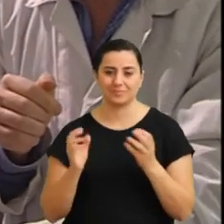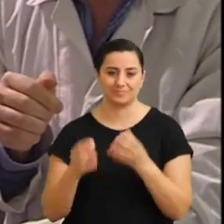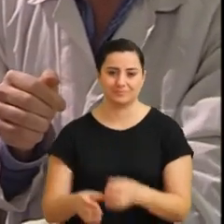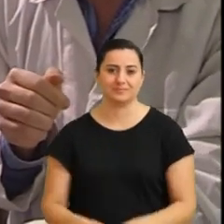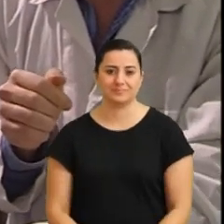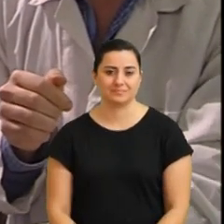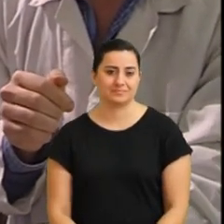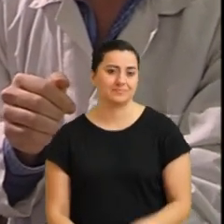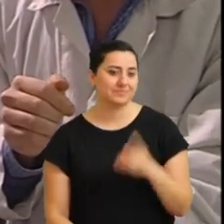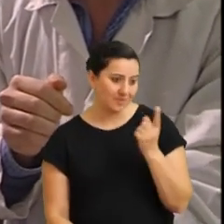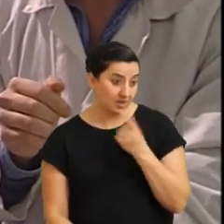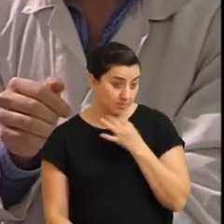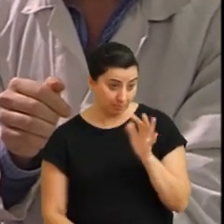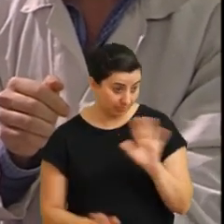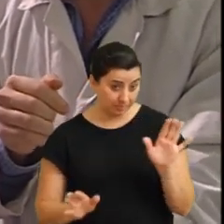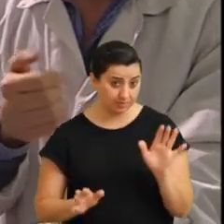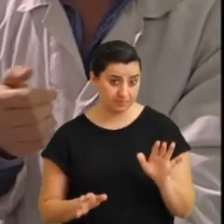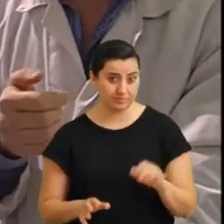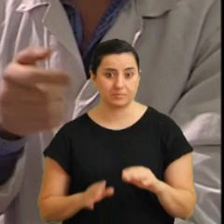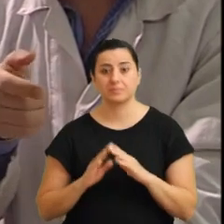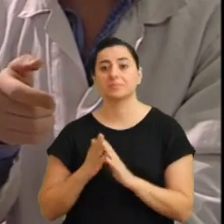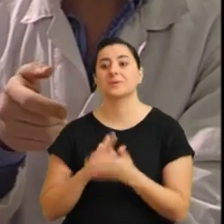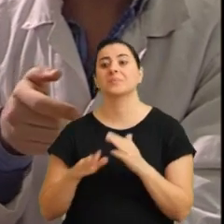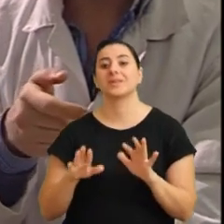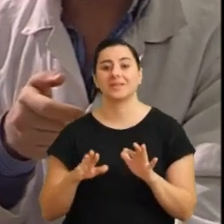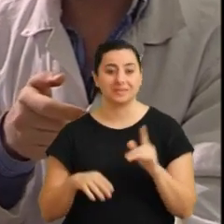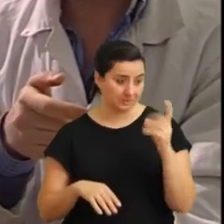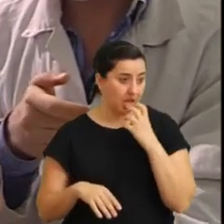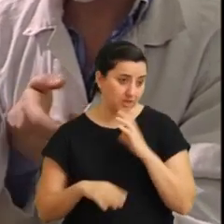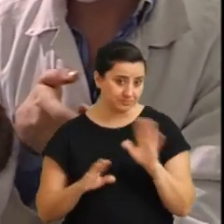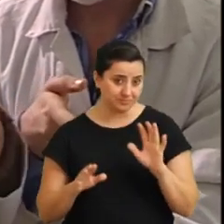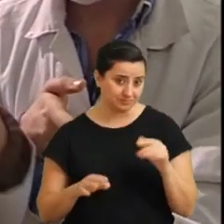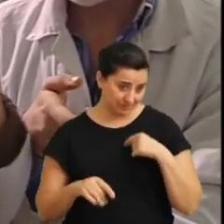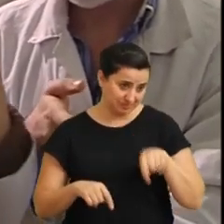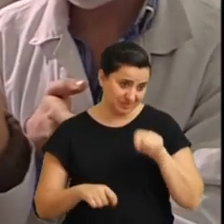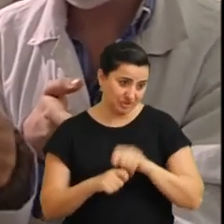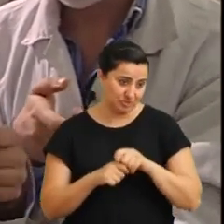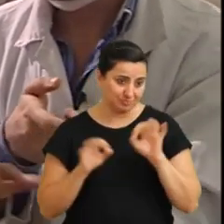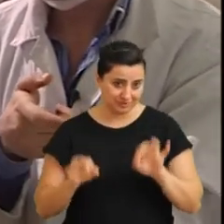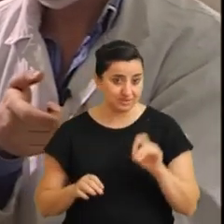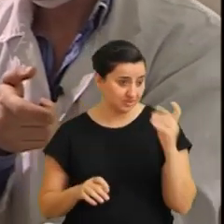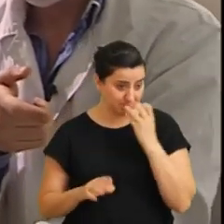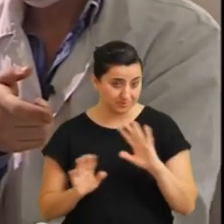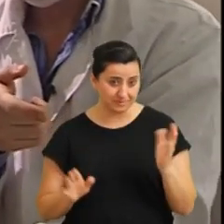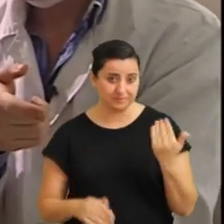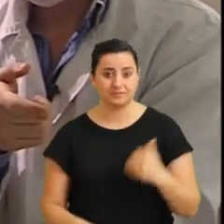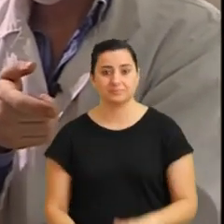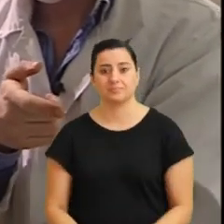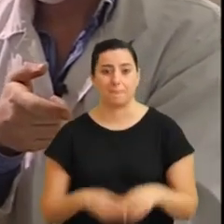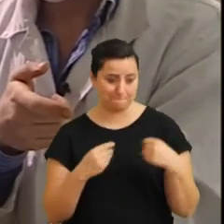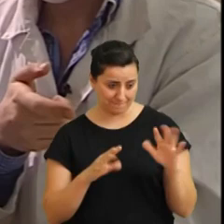Evet. Ay çok sağ ol. Bitti mi canım? Bitti mi? Bitmedi de. Şarkı söylemen bitti mi? Ben iş yapayım, şarkı söylemen bittiyse. Bırak. Bırak.